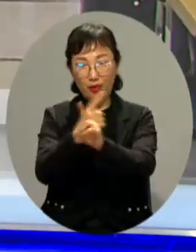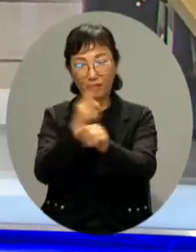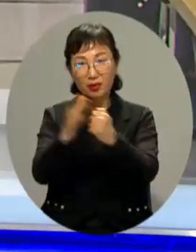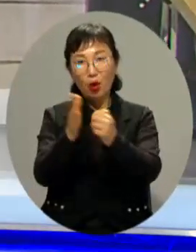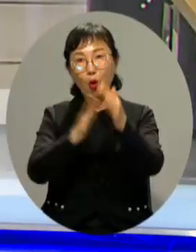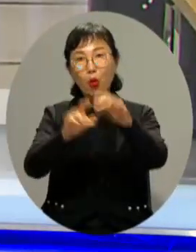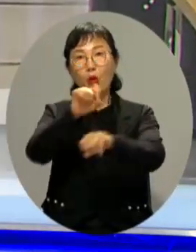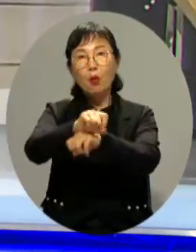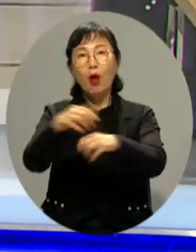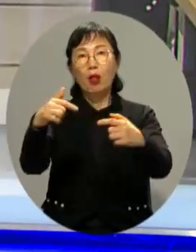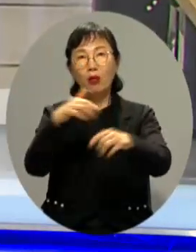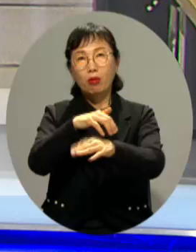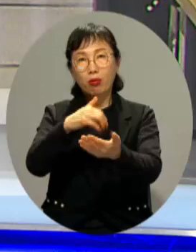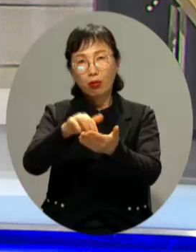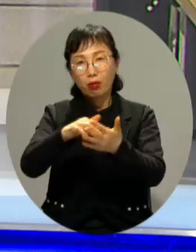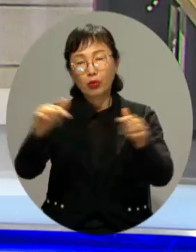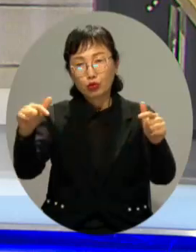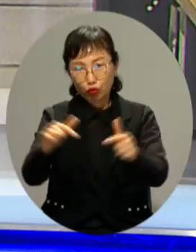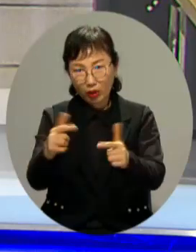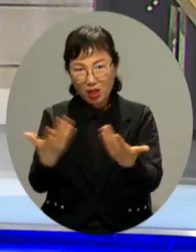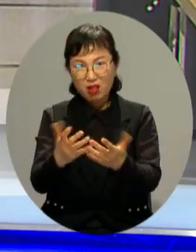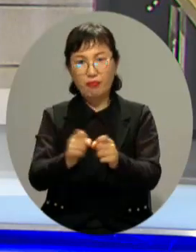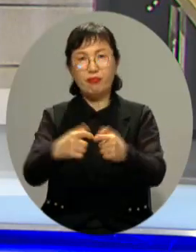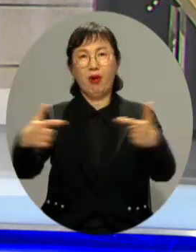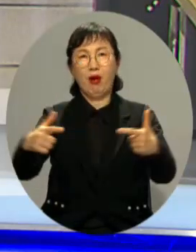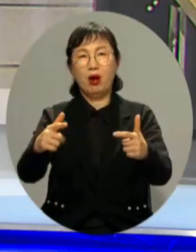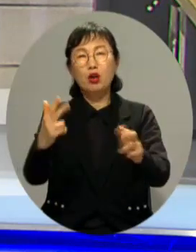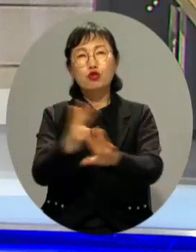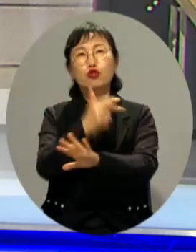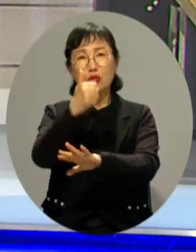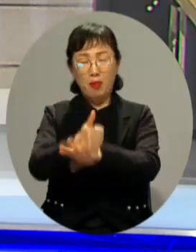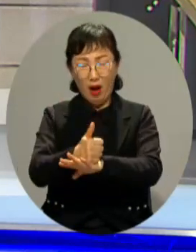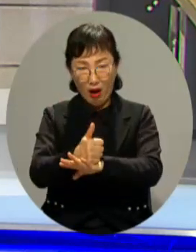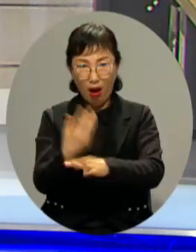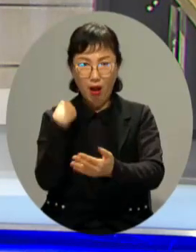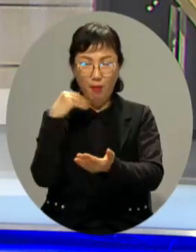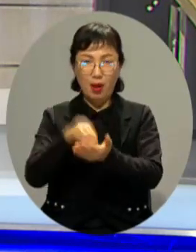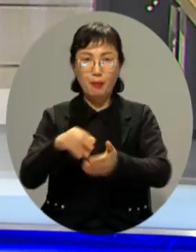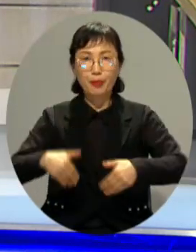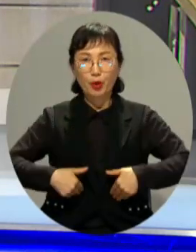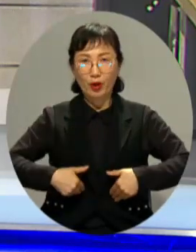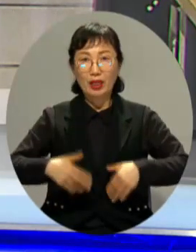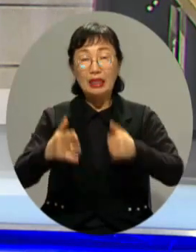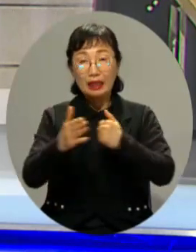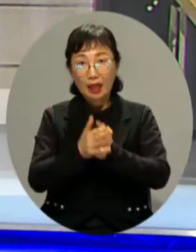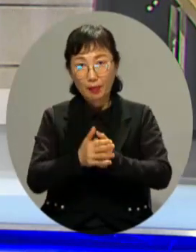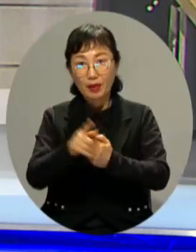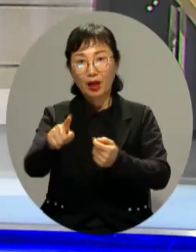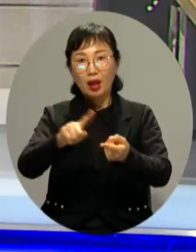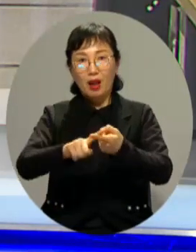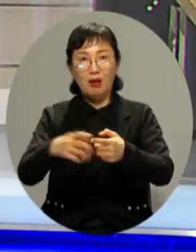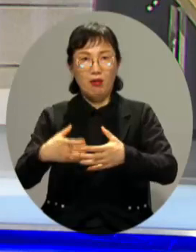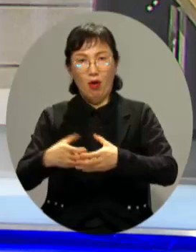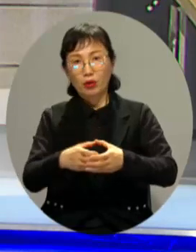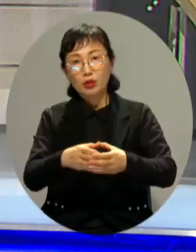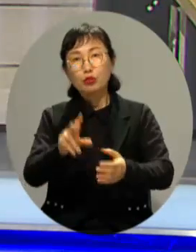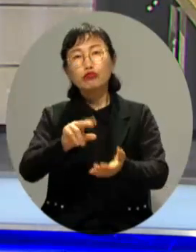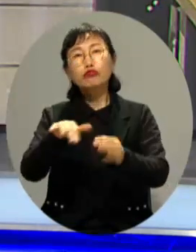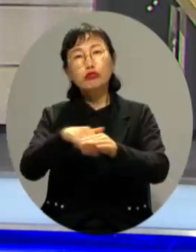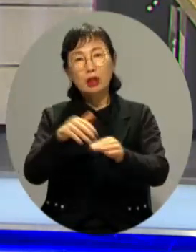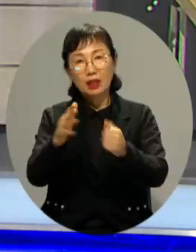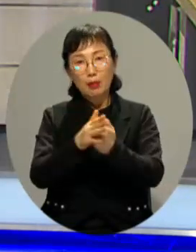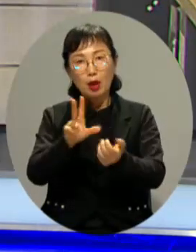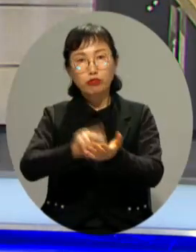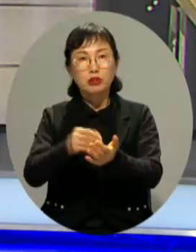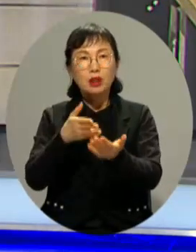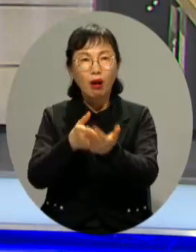줄고 일은 오히려 늘어 주말과 휴일을 반납해야 하는 처지지만 경직된 조직 문화로 문제 제기 또한